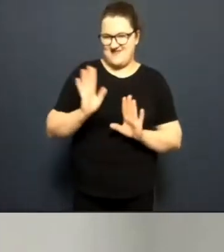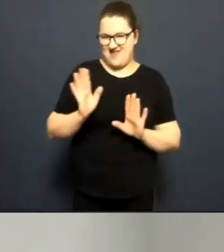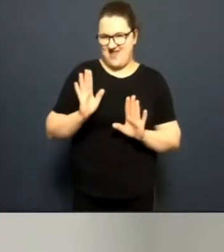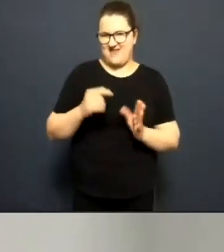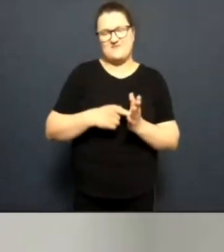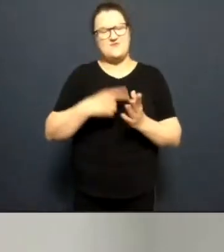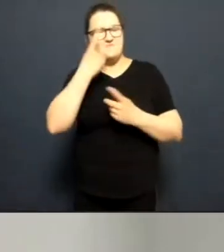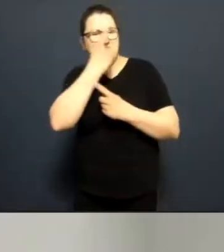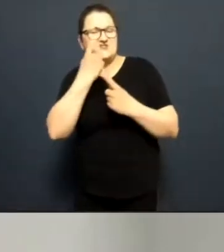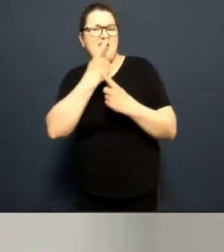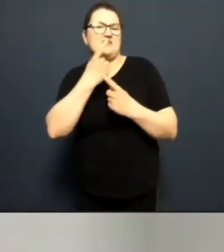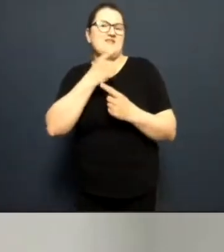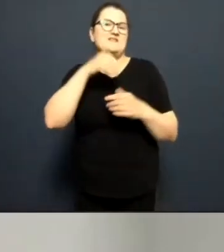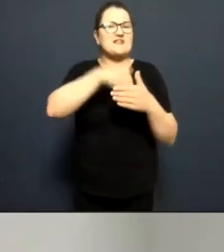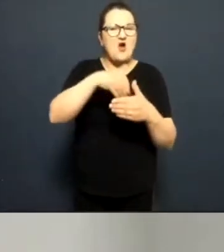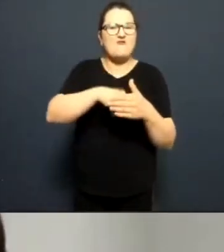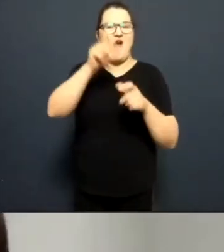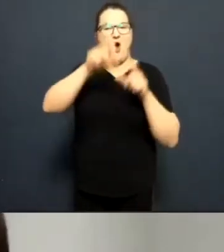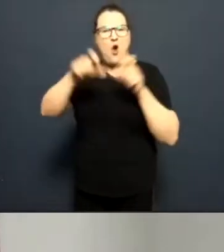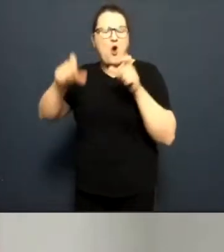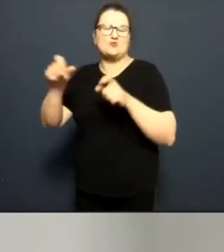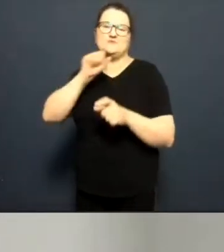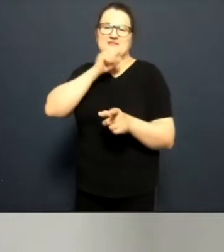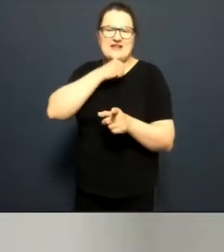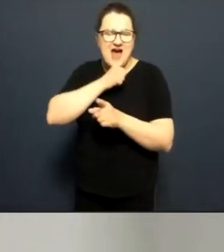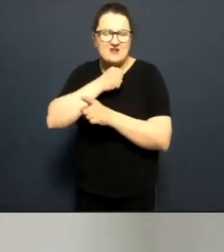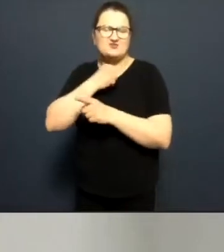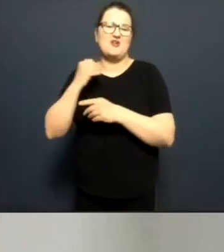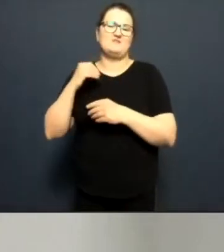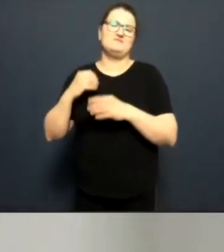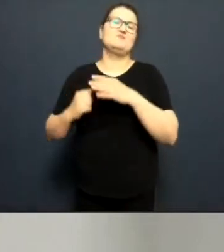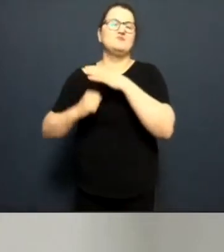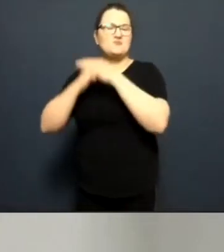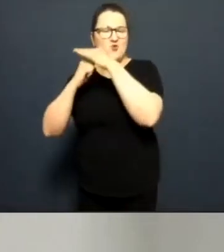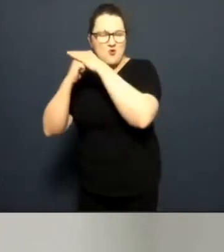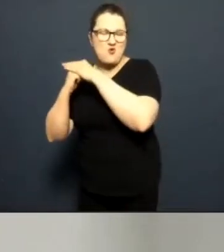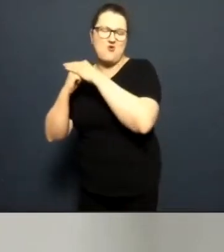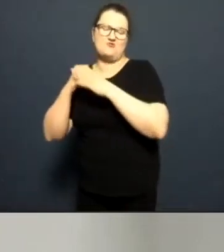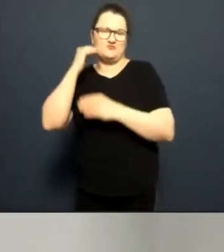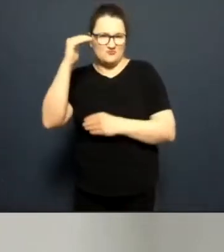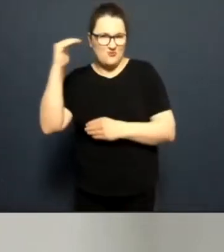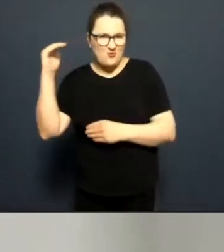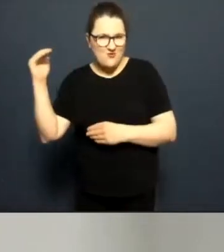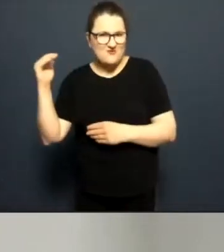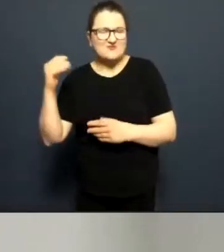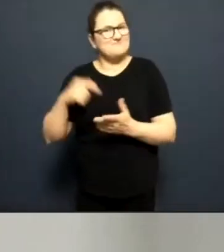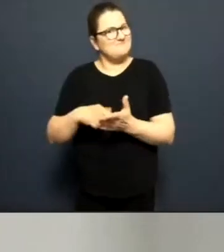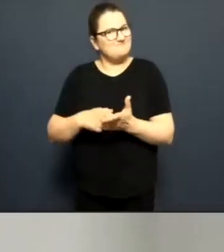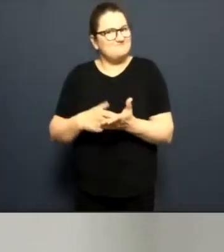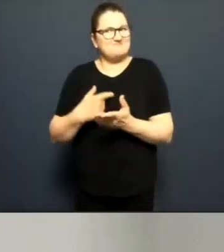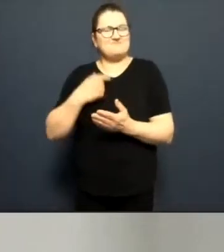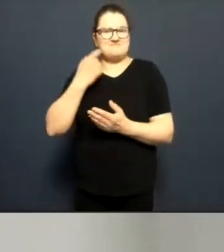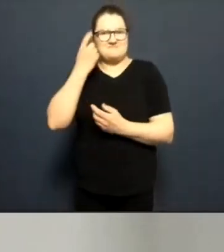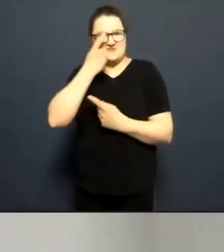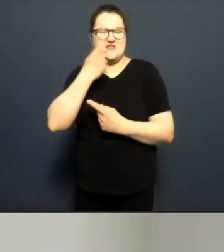nad zachowaniami osób starszych, dojrzałych, dorosłych, ale wydaje mi się, że to w bardzo